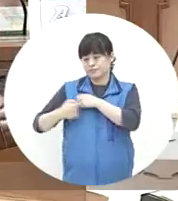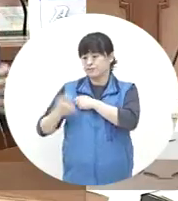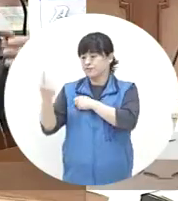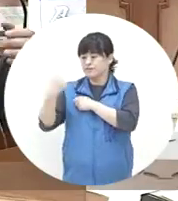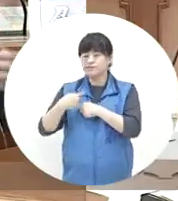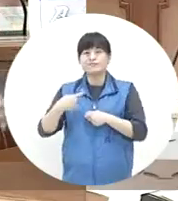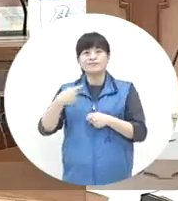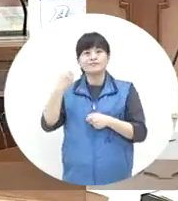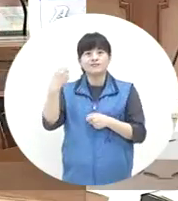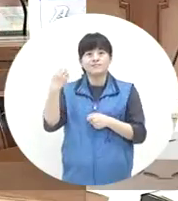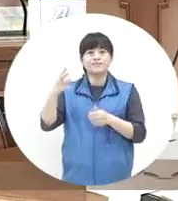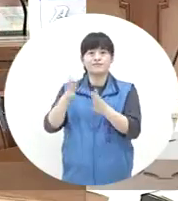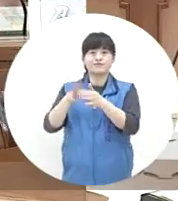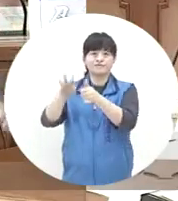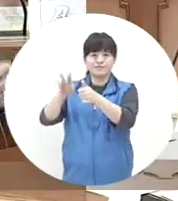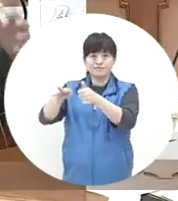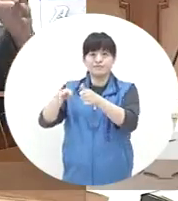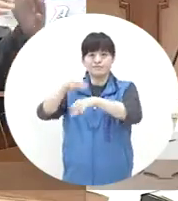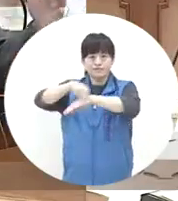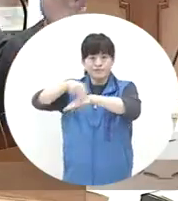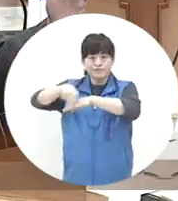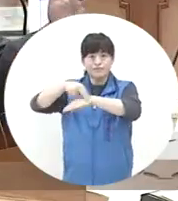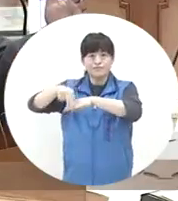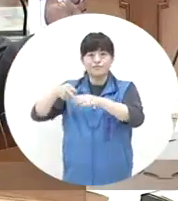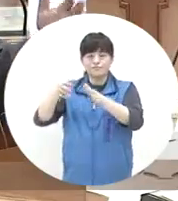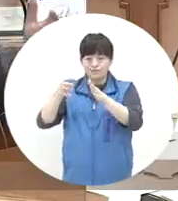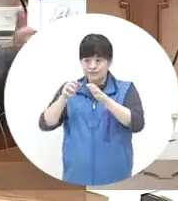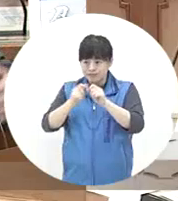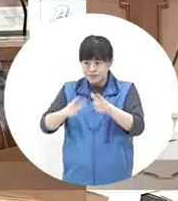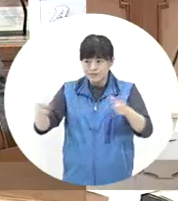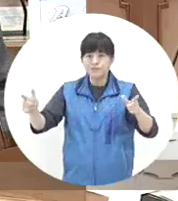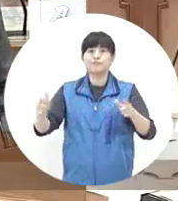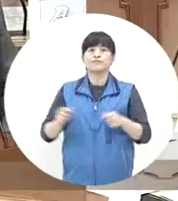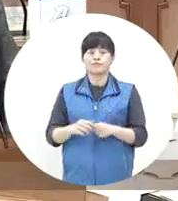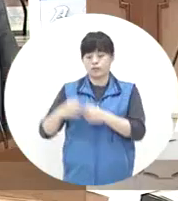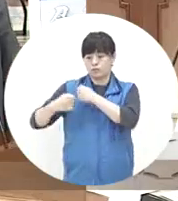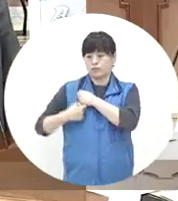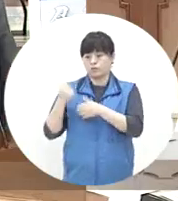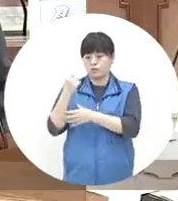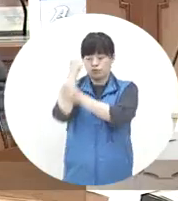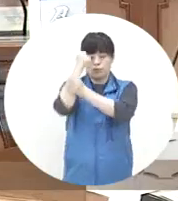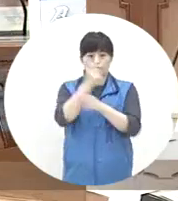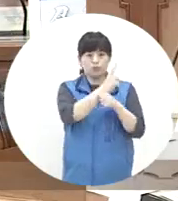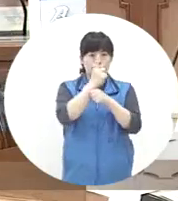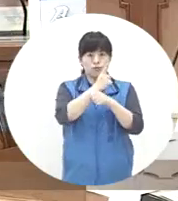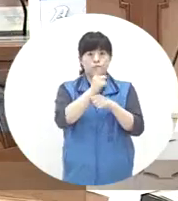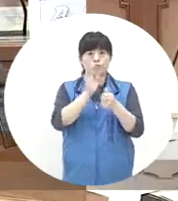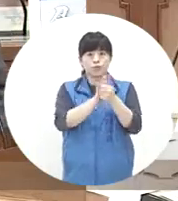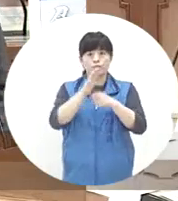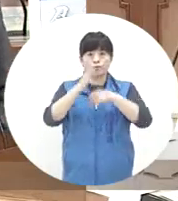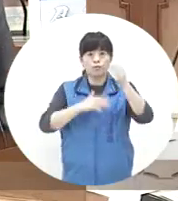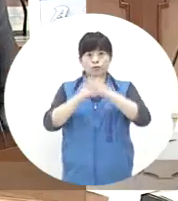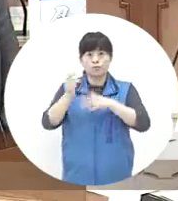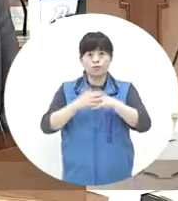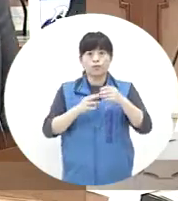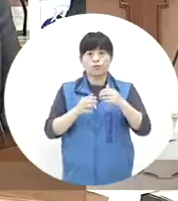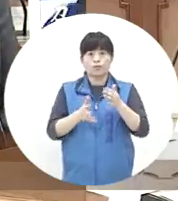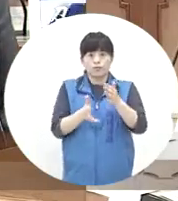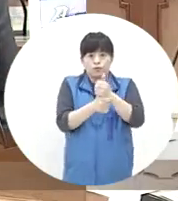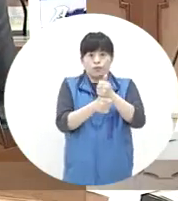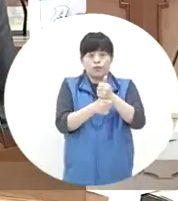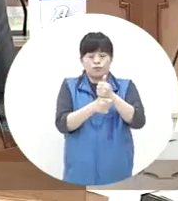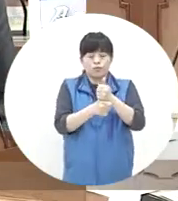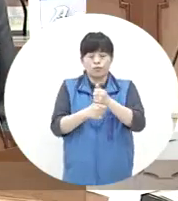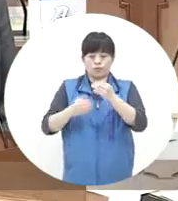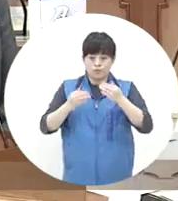时候还要 有吗？齁， 规划规划一系列的训练。 军方支持消防人员专责分工统一调度，送疫情还有